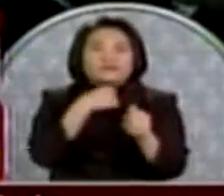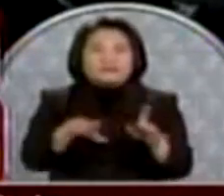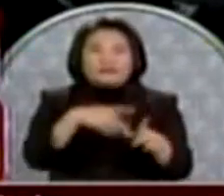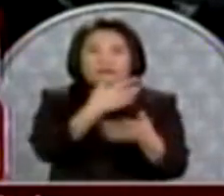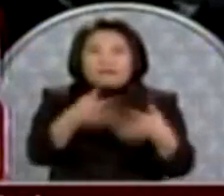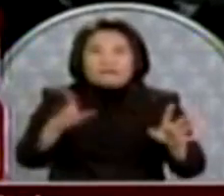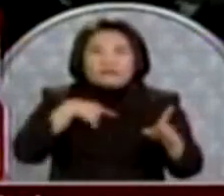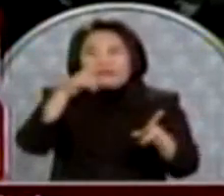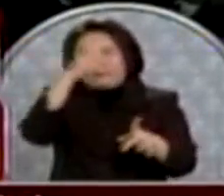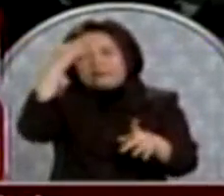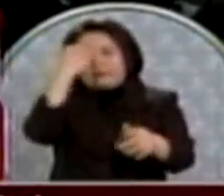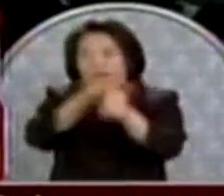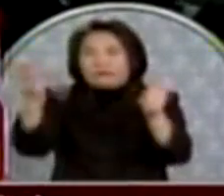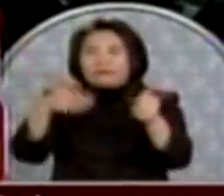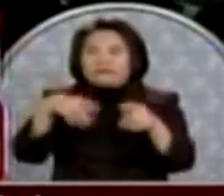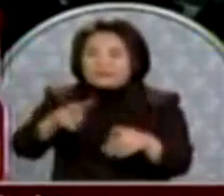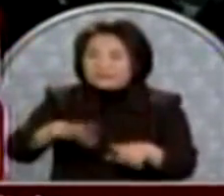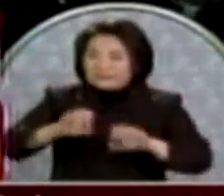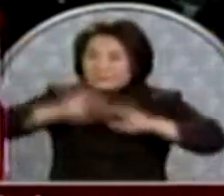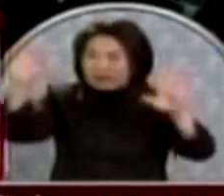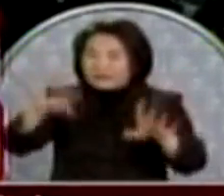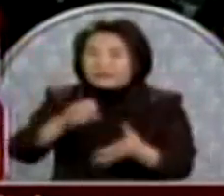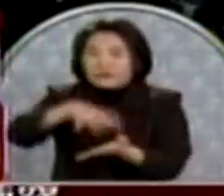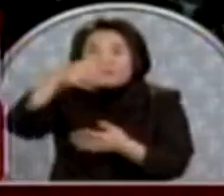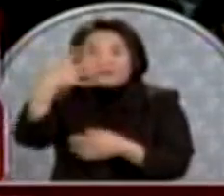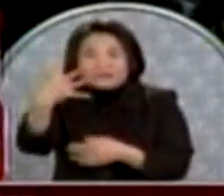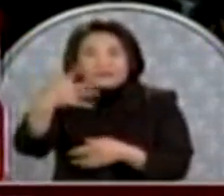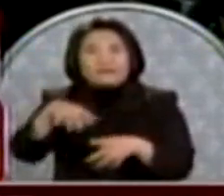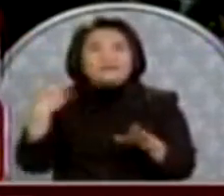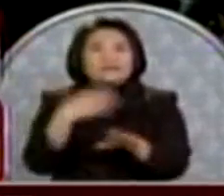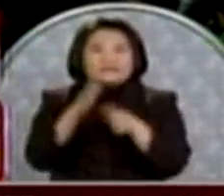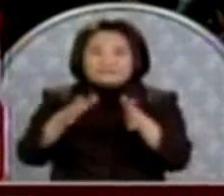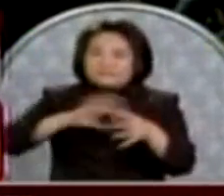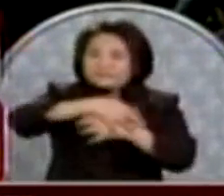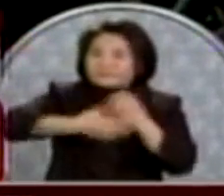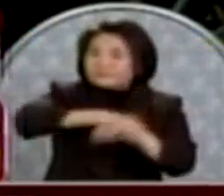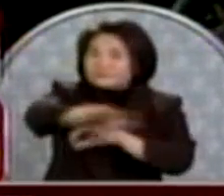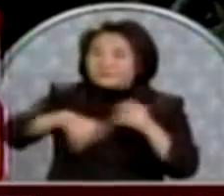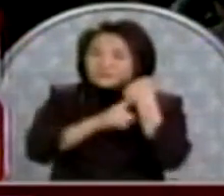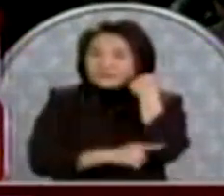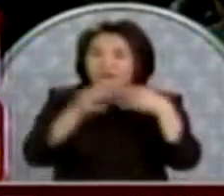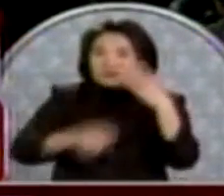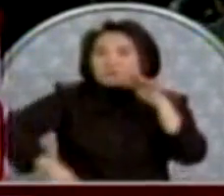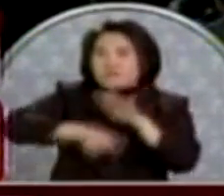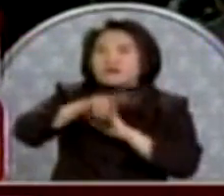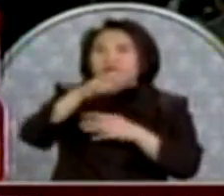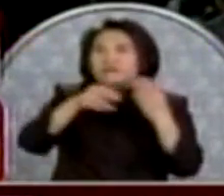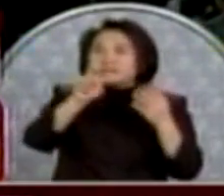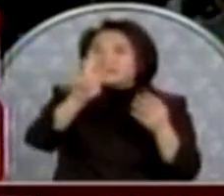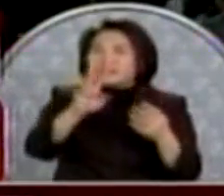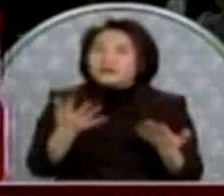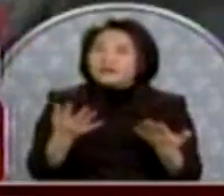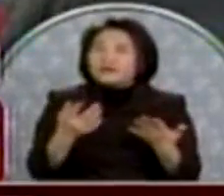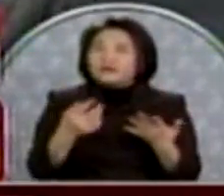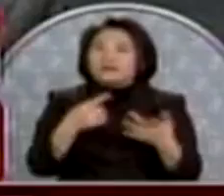已经造成很多人的梦碎，你又宣布新建核四2016商转已经违反环教基本法23条，那各